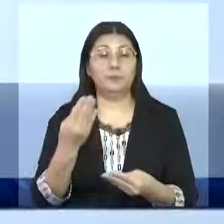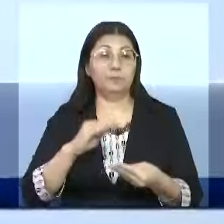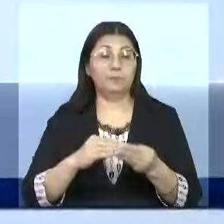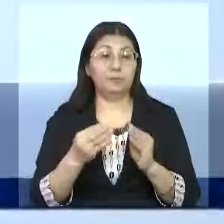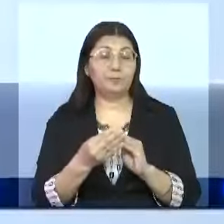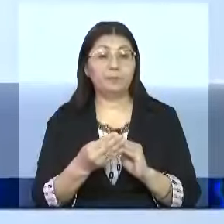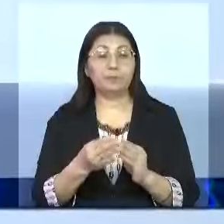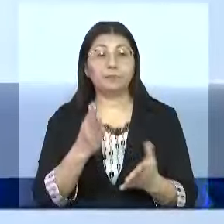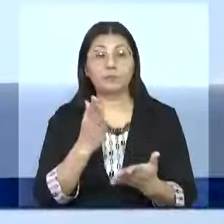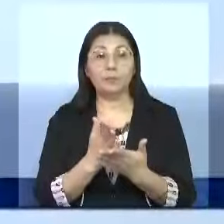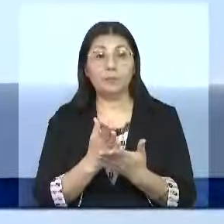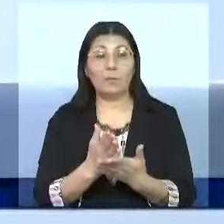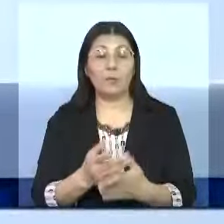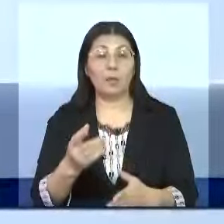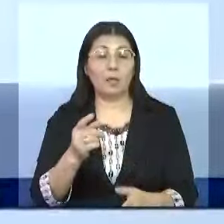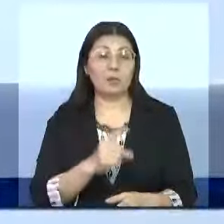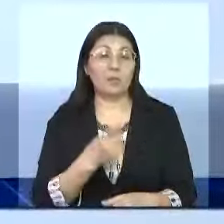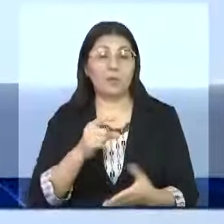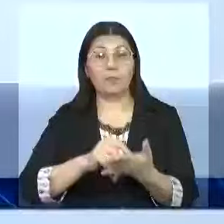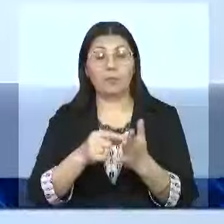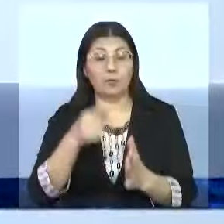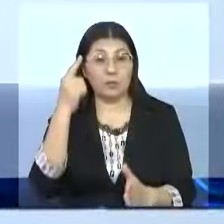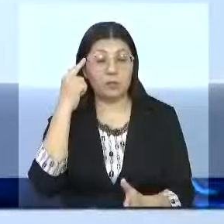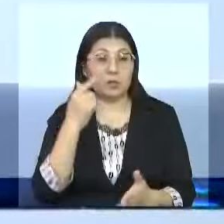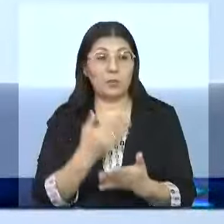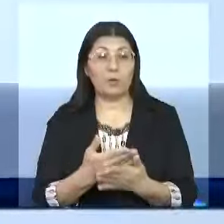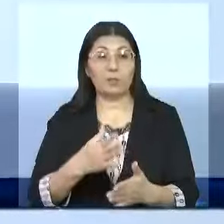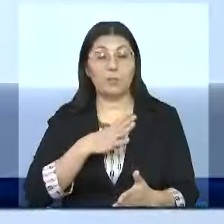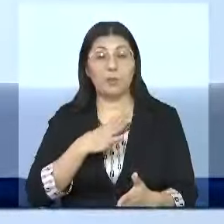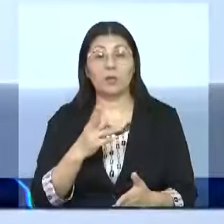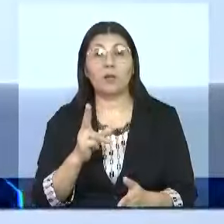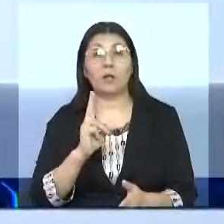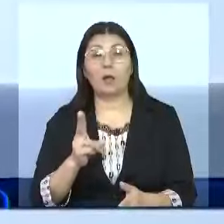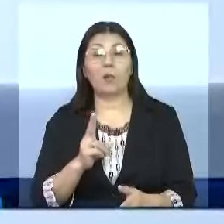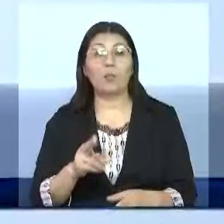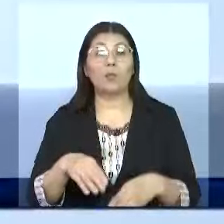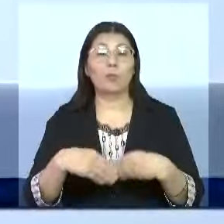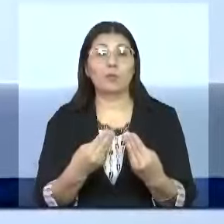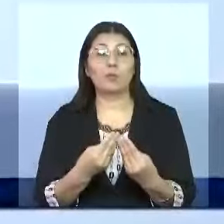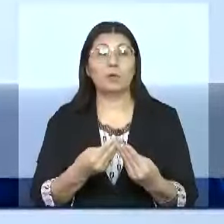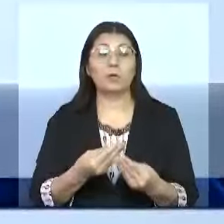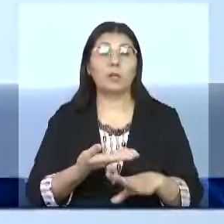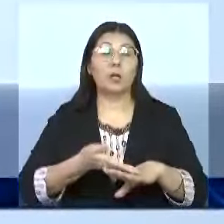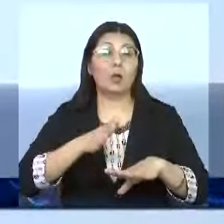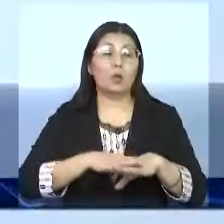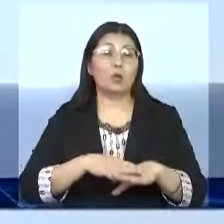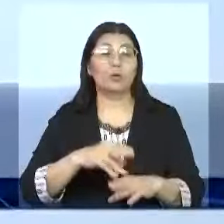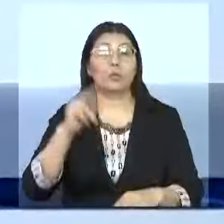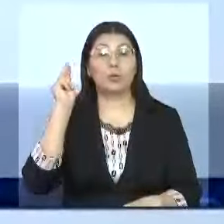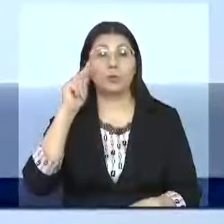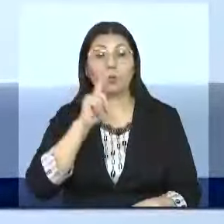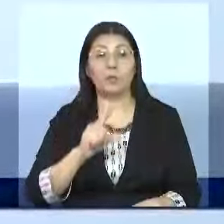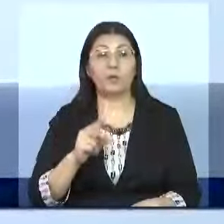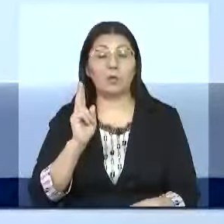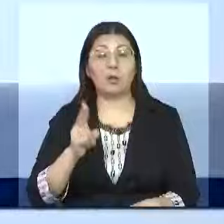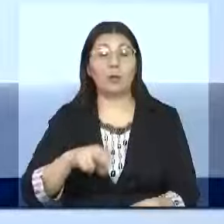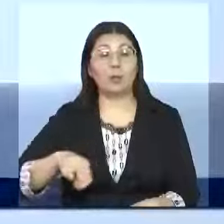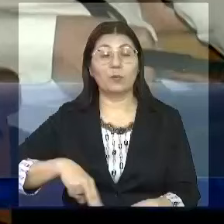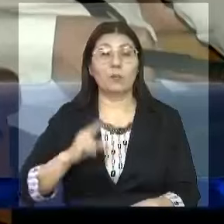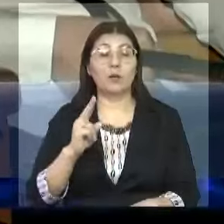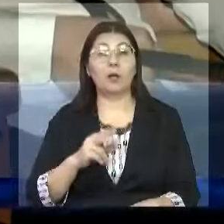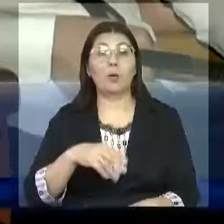первого курса знаю характер манер поведения и было ясно сразу кому достанется трудный подросток кому учитель директор а кому